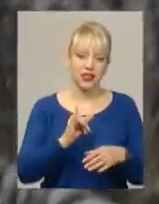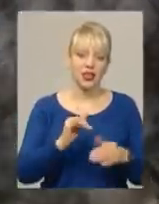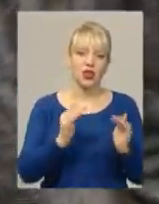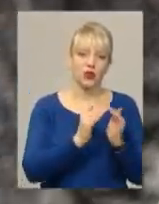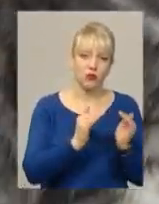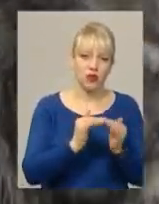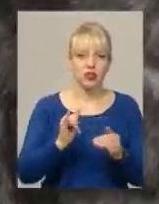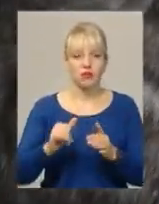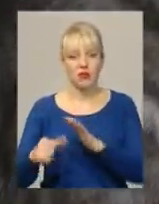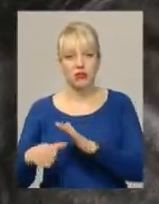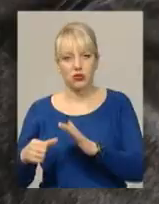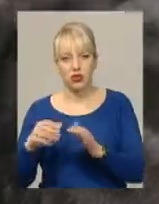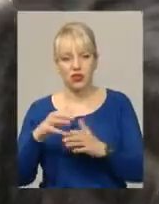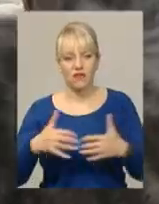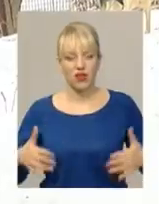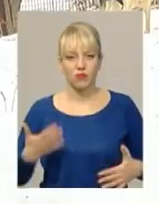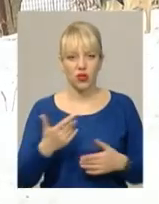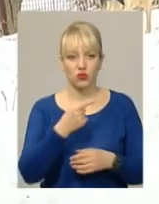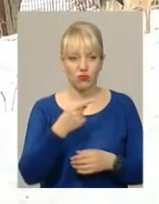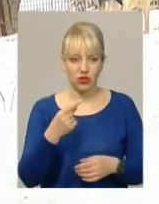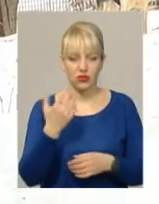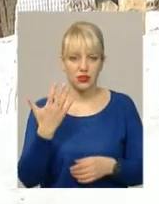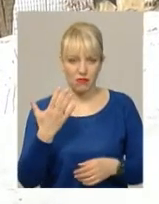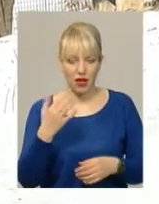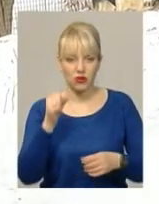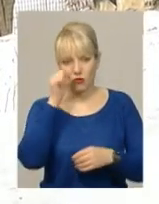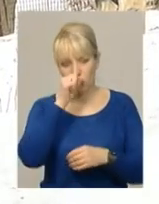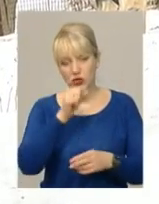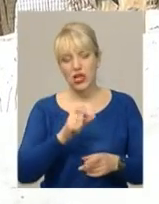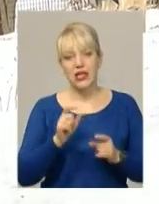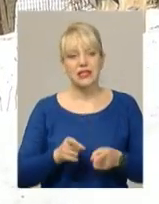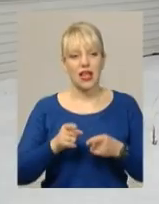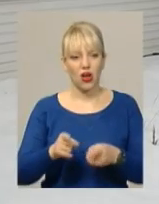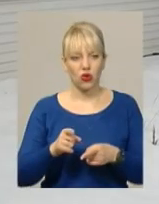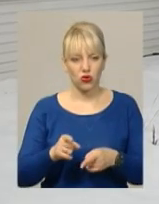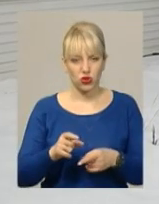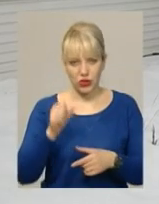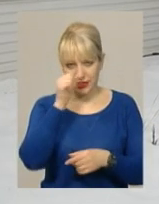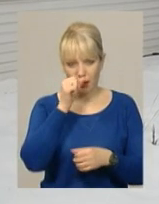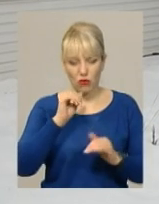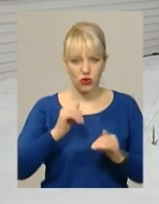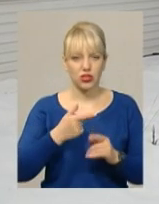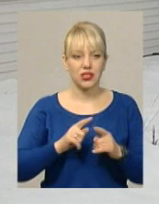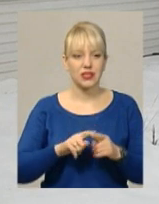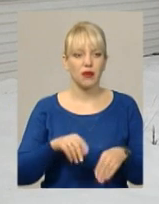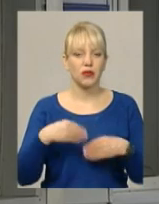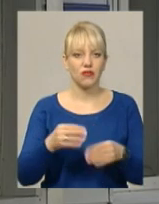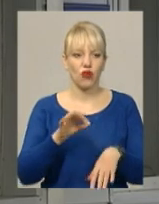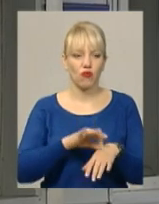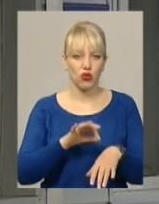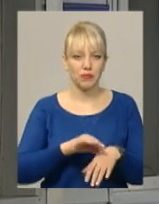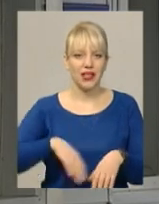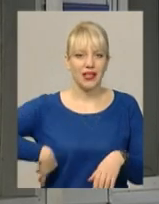ветеринар Кирило Чумаков. Якщо на дворі нижче 5 градусів морозу, звірам загрожує гіпотермія. А це призводить до хвороб нирок,